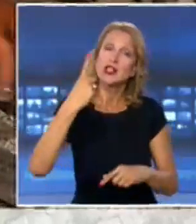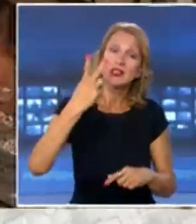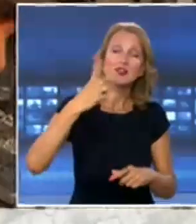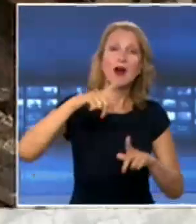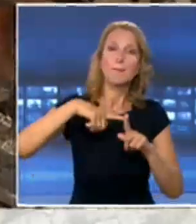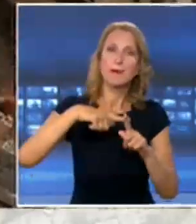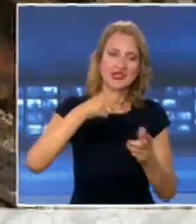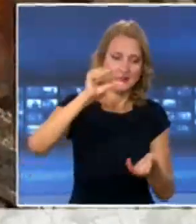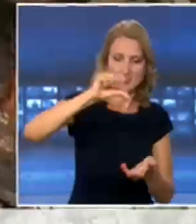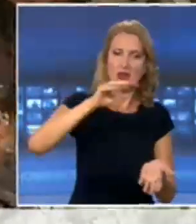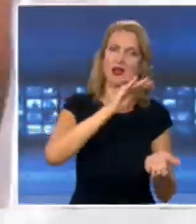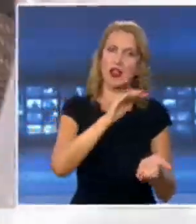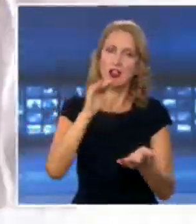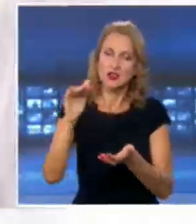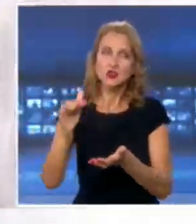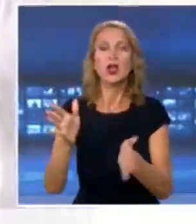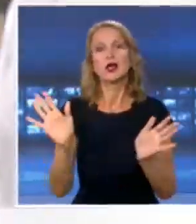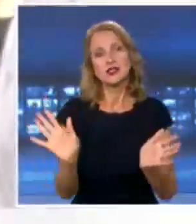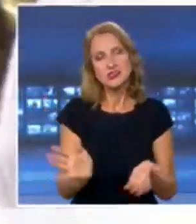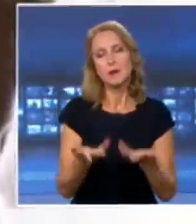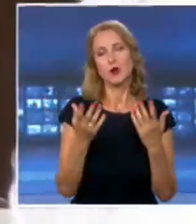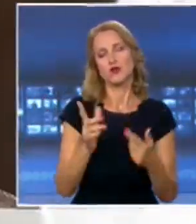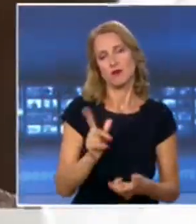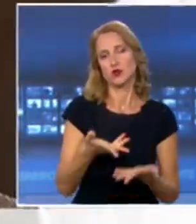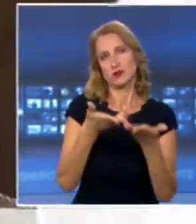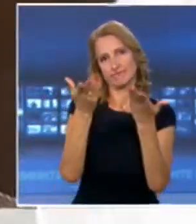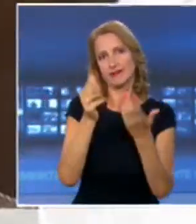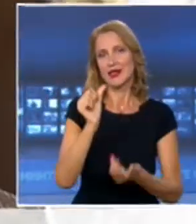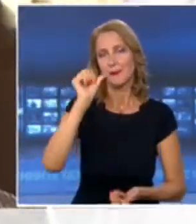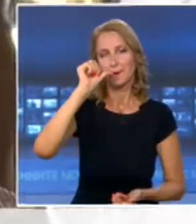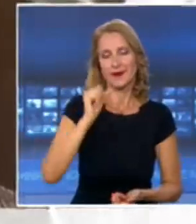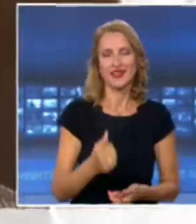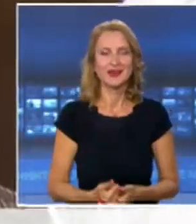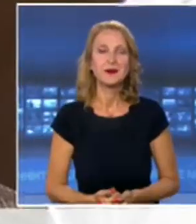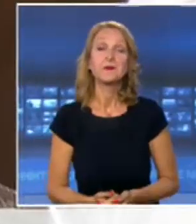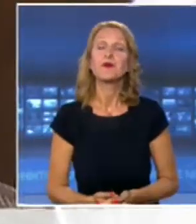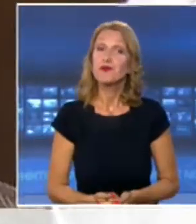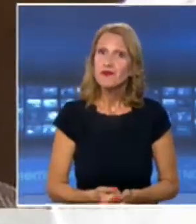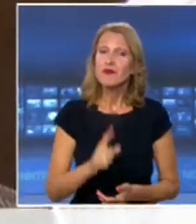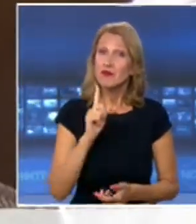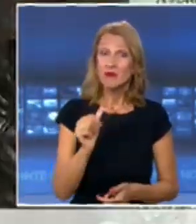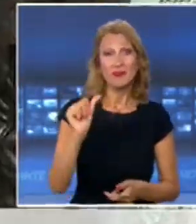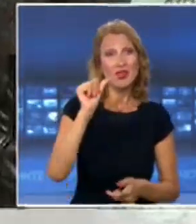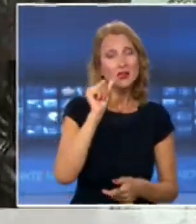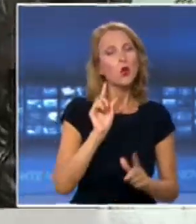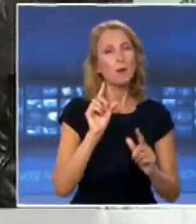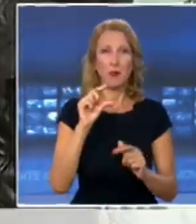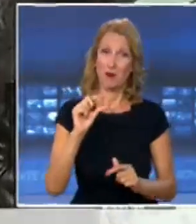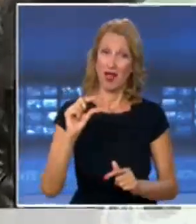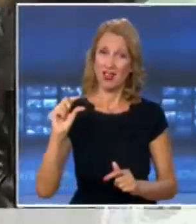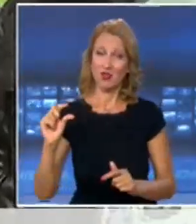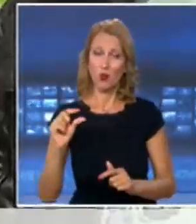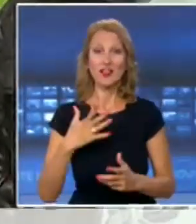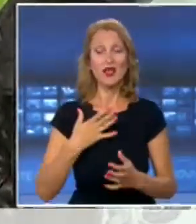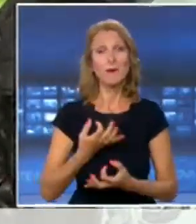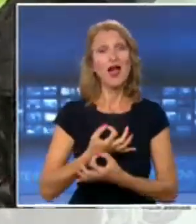тогава троянската сливова е готова за прилагане на вътрешна дезинфекция. Казанджиите обаче съветват консумацията да е с мярка, за да има